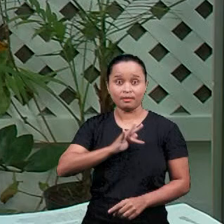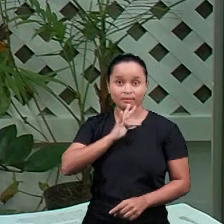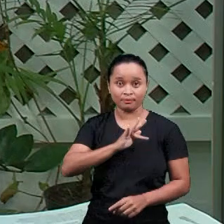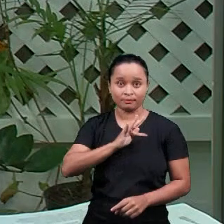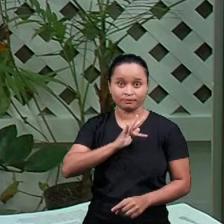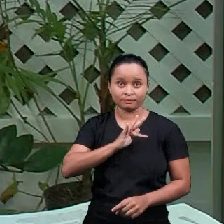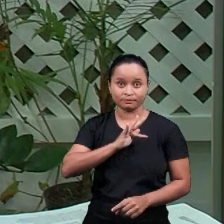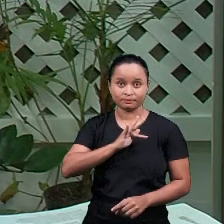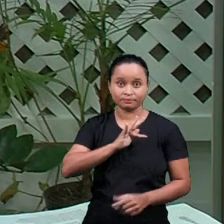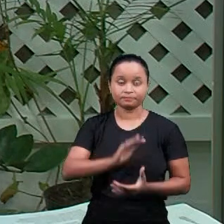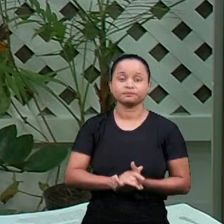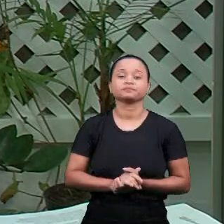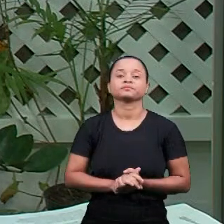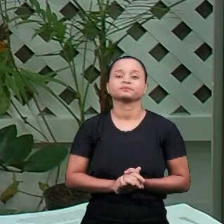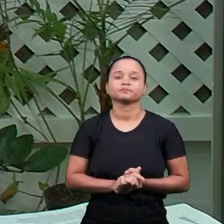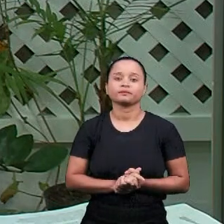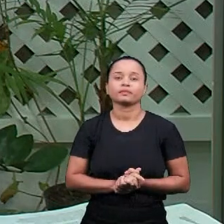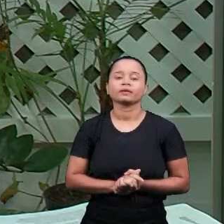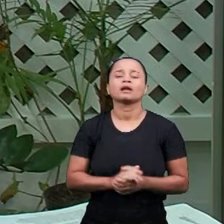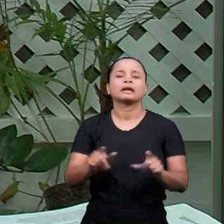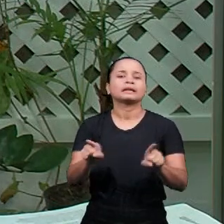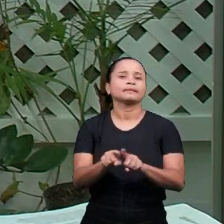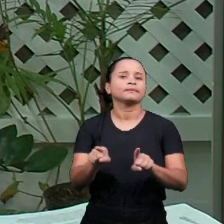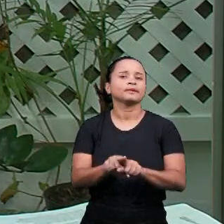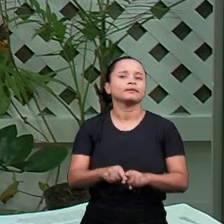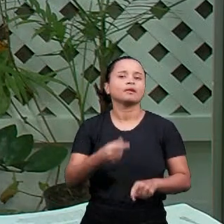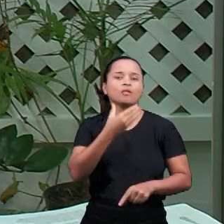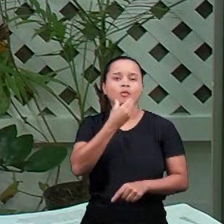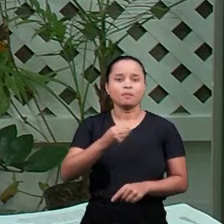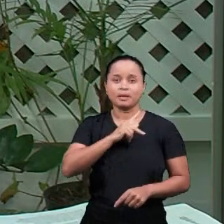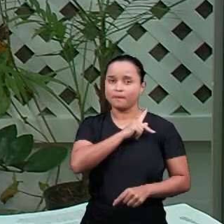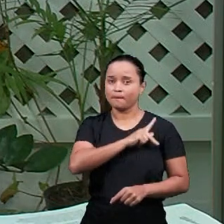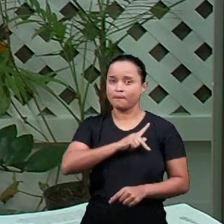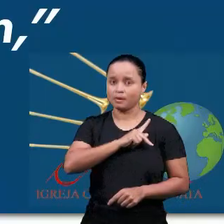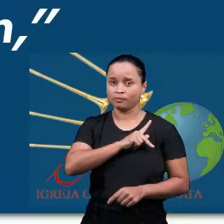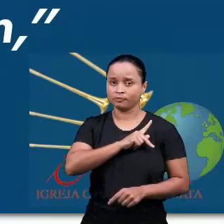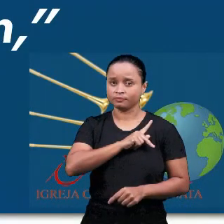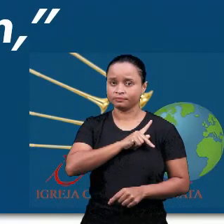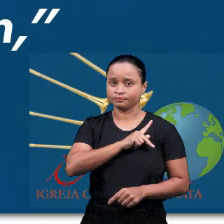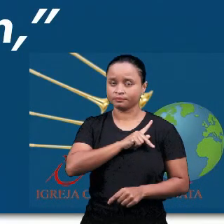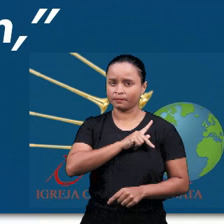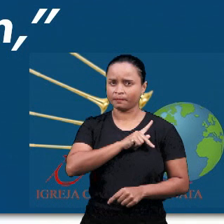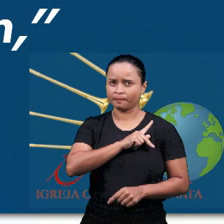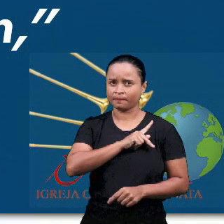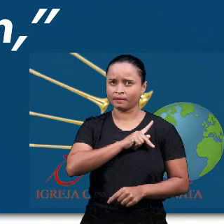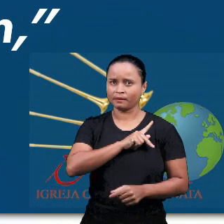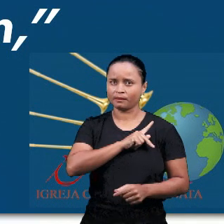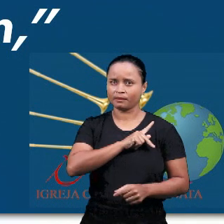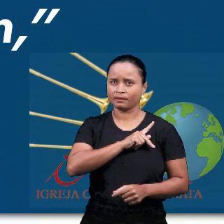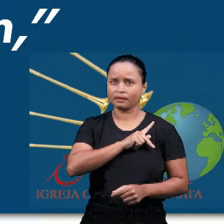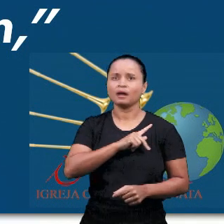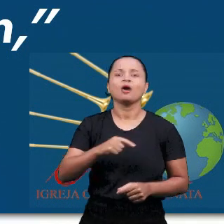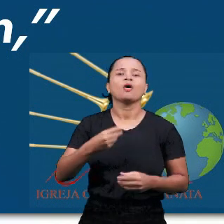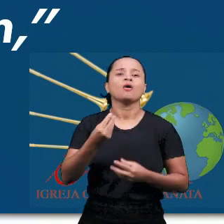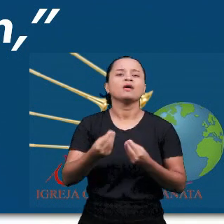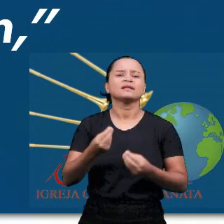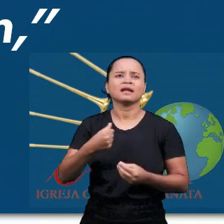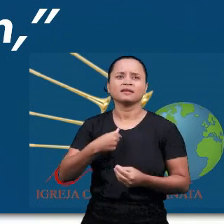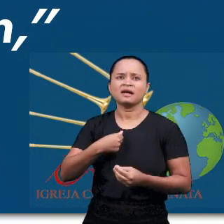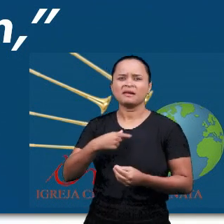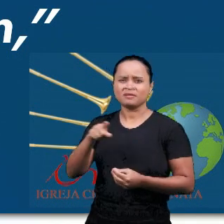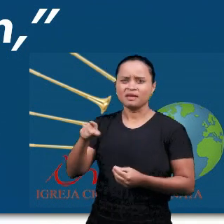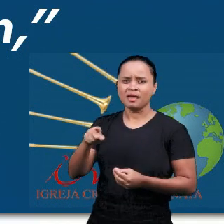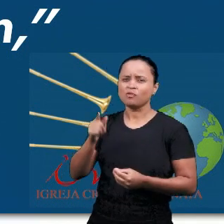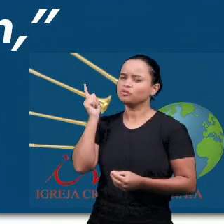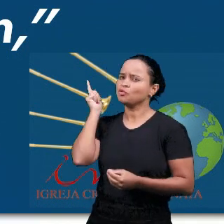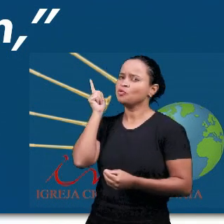Philippiens, Paul, il dit, par rapport à moi, mes frères, je ne considère pas que je